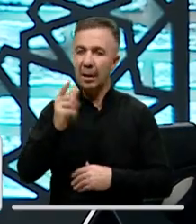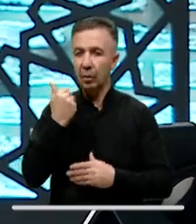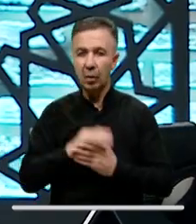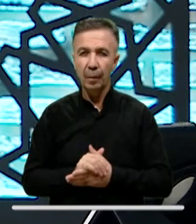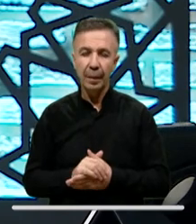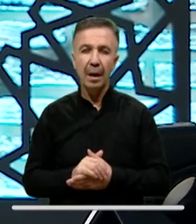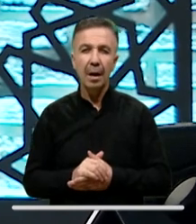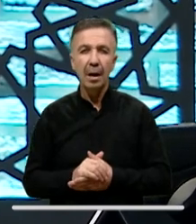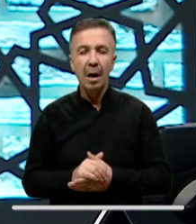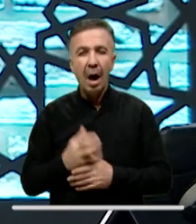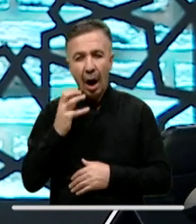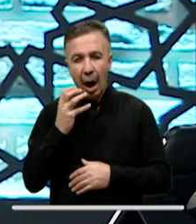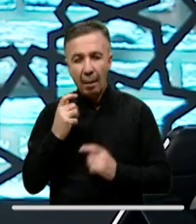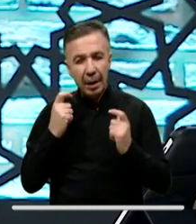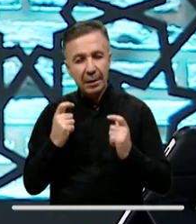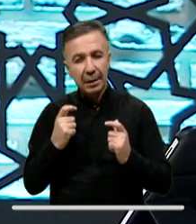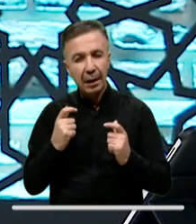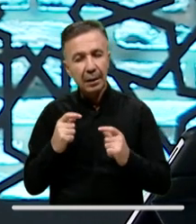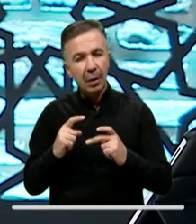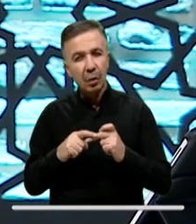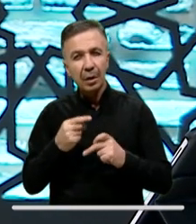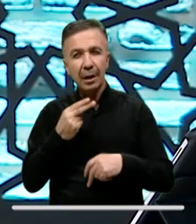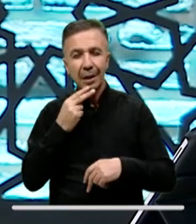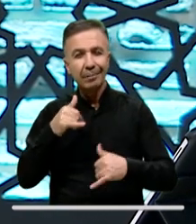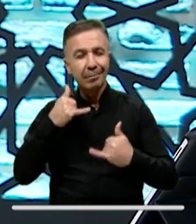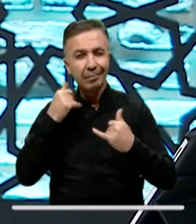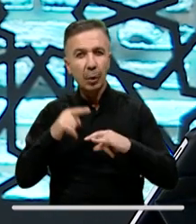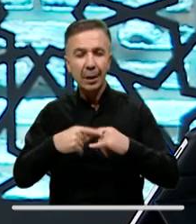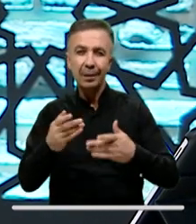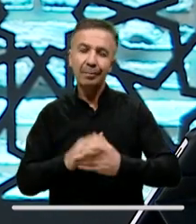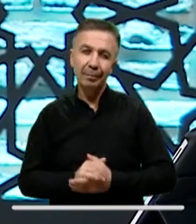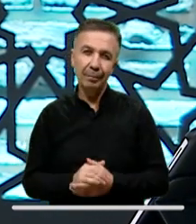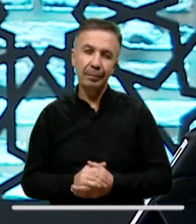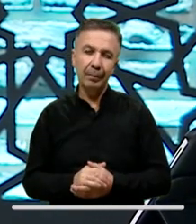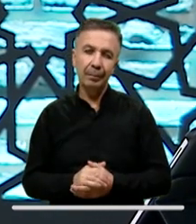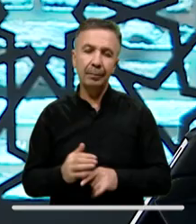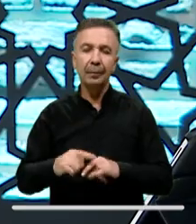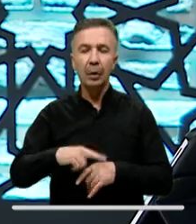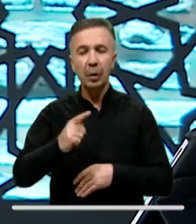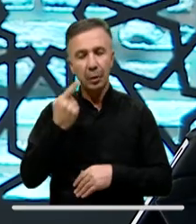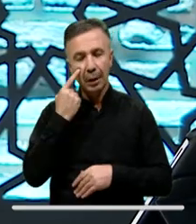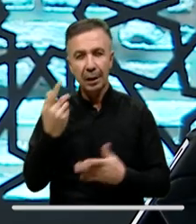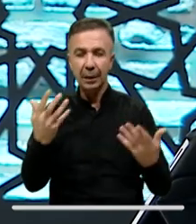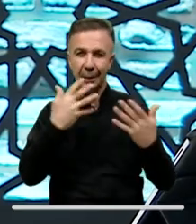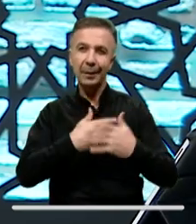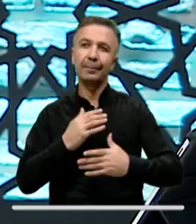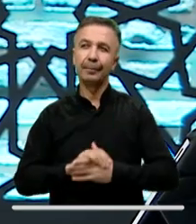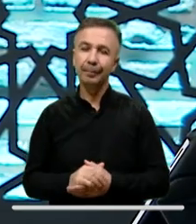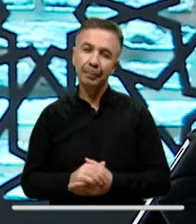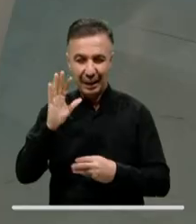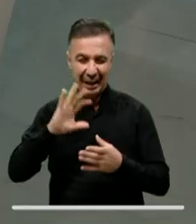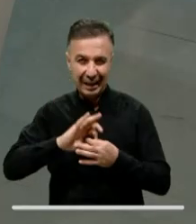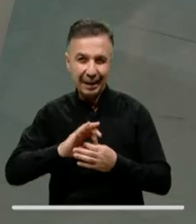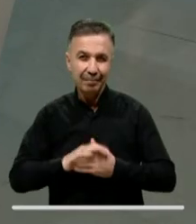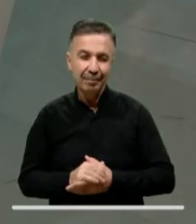bir telefonumuz var. Rukiye Hanım telefon attığımızda. Hoş geldiniz. Hoş bulduk. Hayırlı akşamlar hocam. Sağ olun, hayırlı